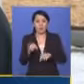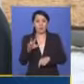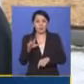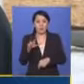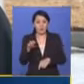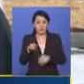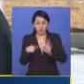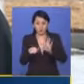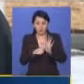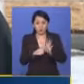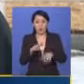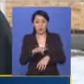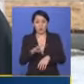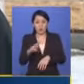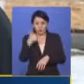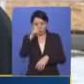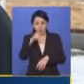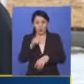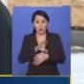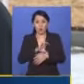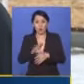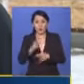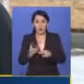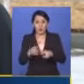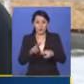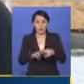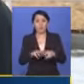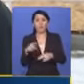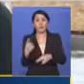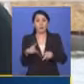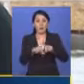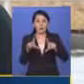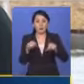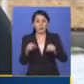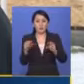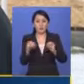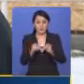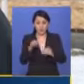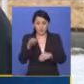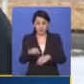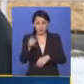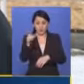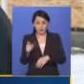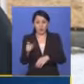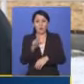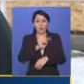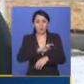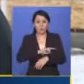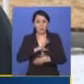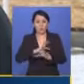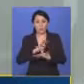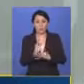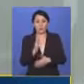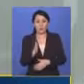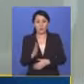3600 тонна сүт өндіреді жылына. Сондықтан мінекей бір ғана ферма 10 мың адамды сүтпен қамтамасыз ететін мүмкіндігі